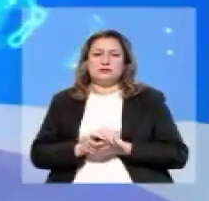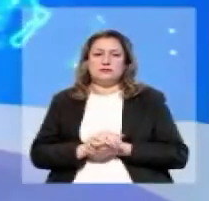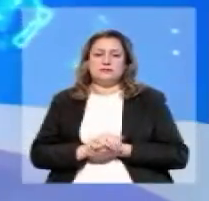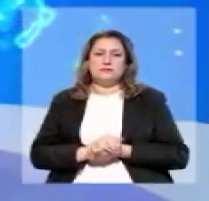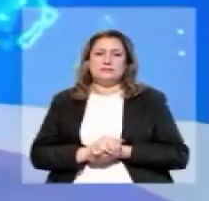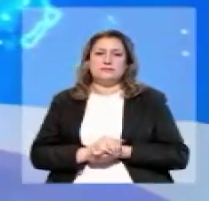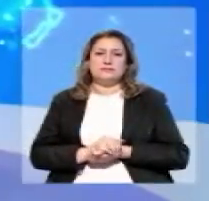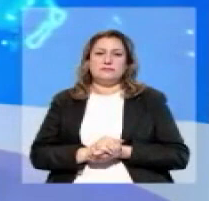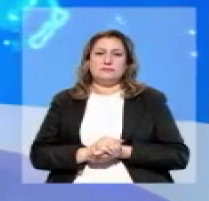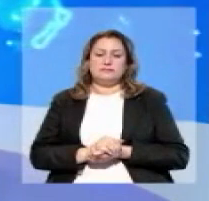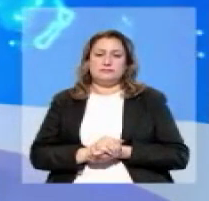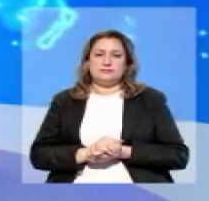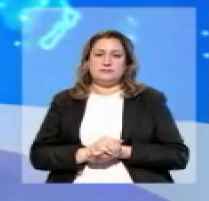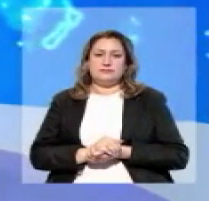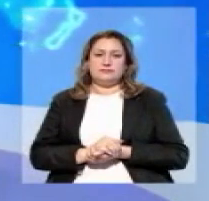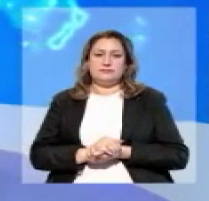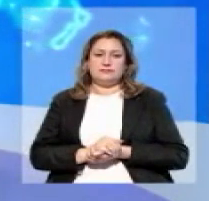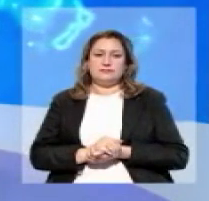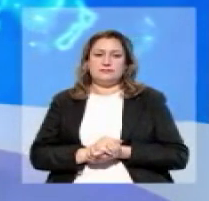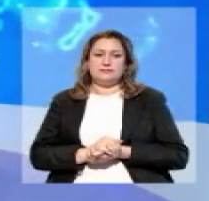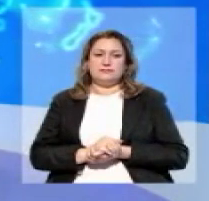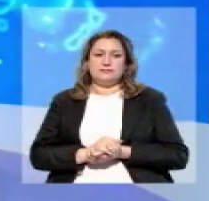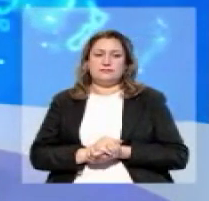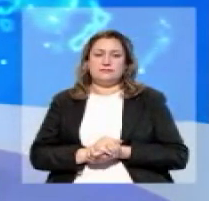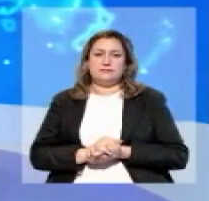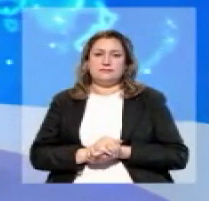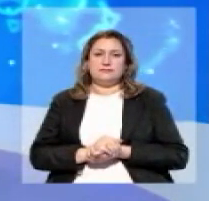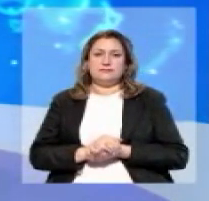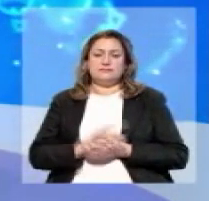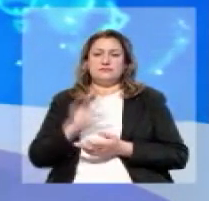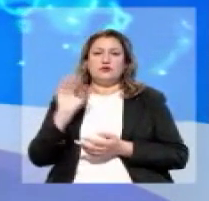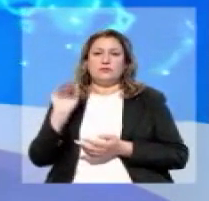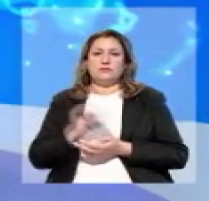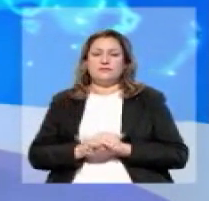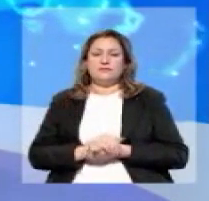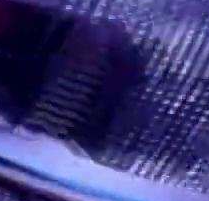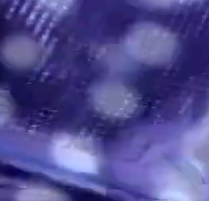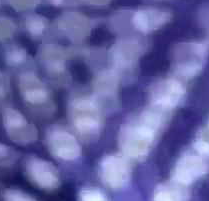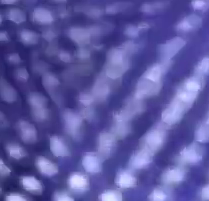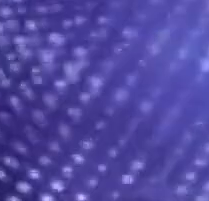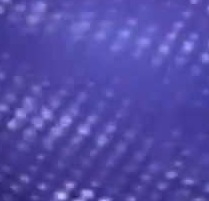Осымен жаңалықтар тәмам. Жаңалықтарды қостанай.тв.кз сайтынан көре аласыздар. Аман сау болыңыздар.